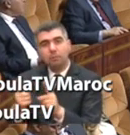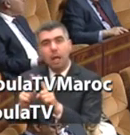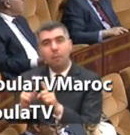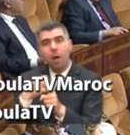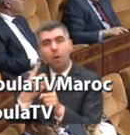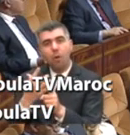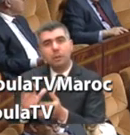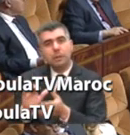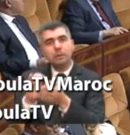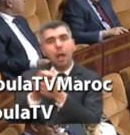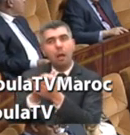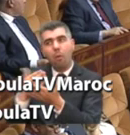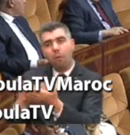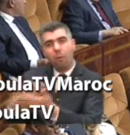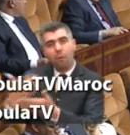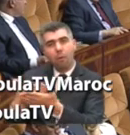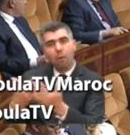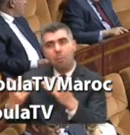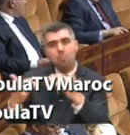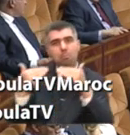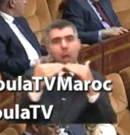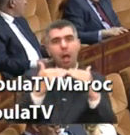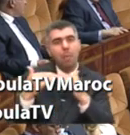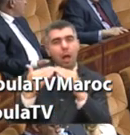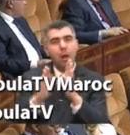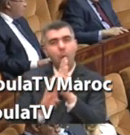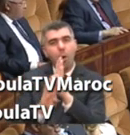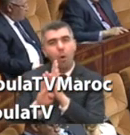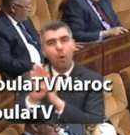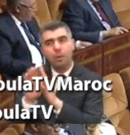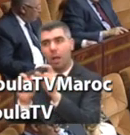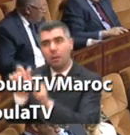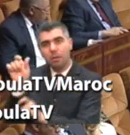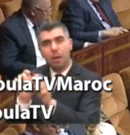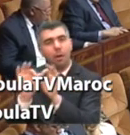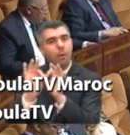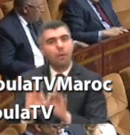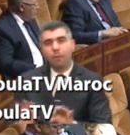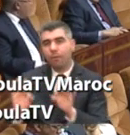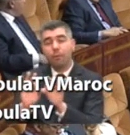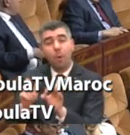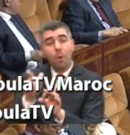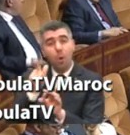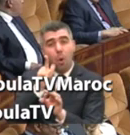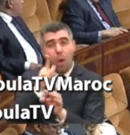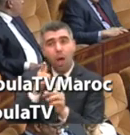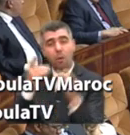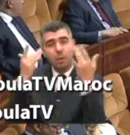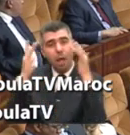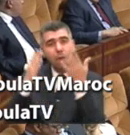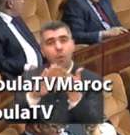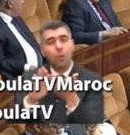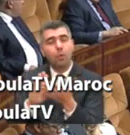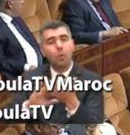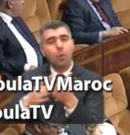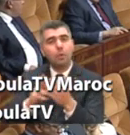الفردية والجماعية وضمان المساواة المجالية والحقوق الاقتصادية والاجتماعية واللغوية والثقافية، فما ردكم